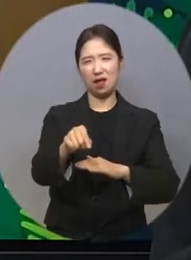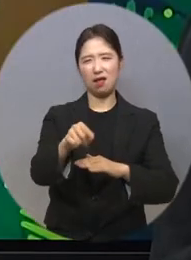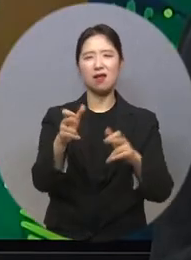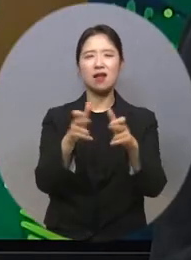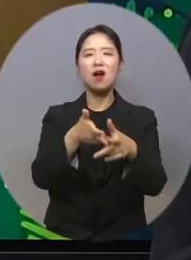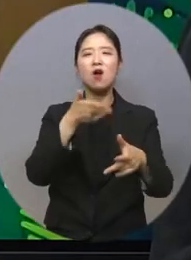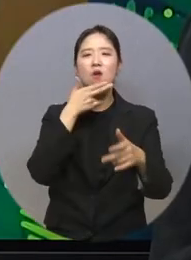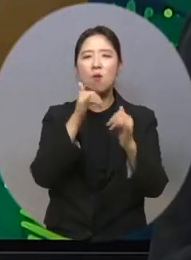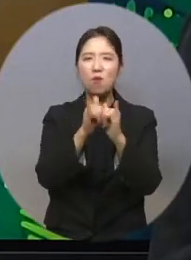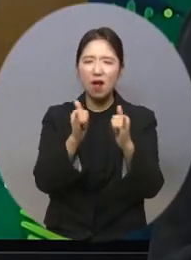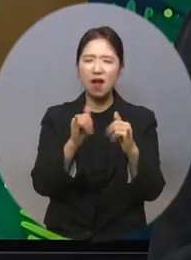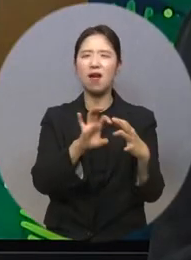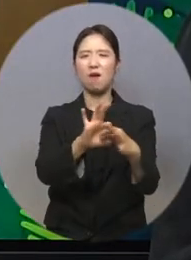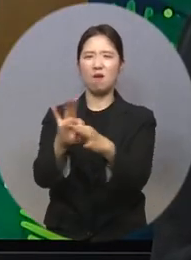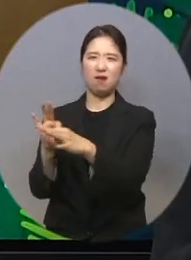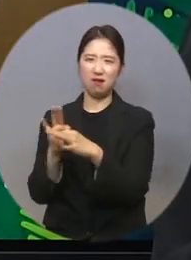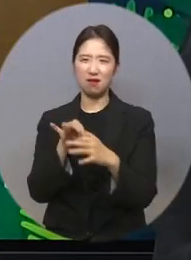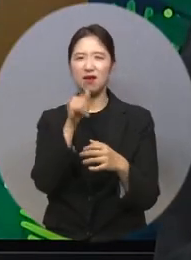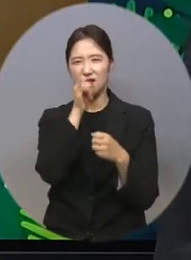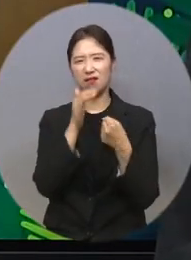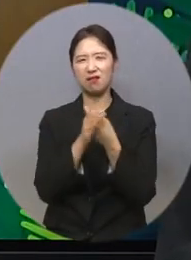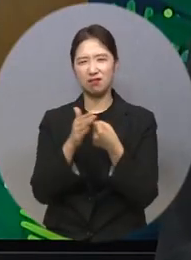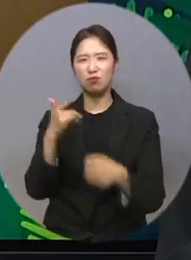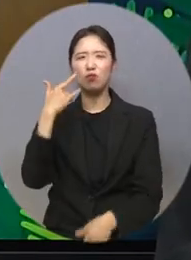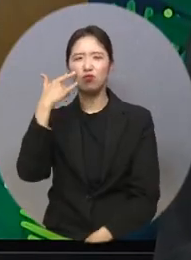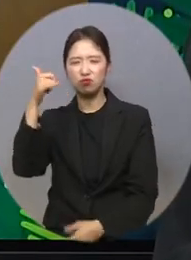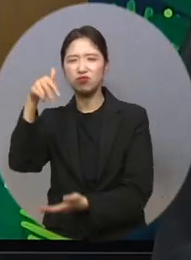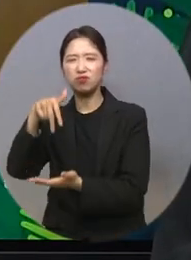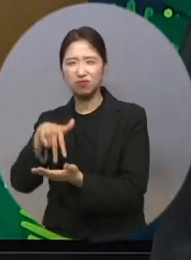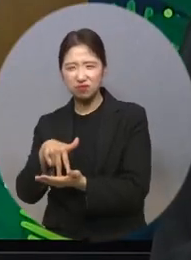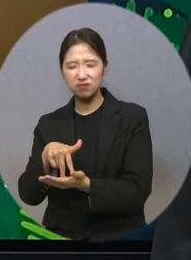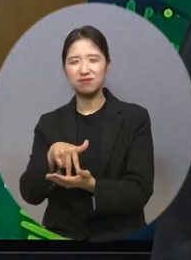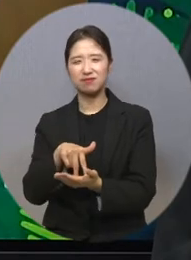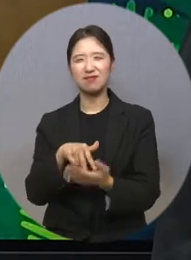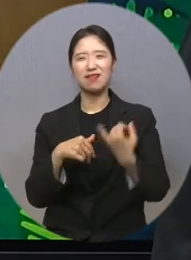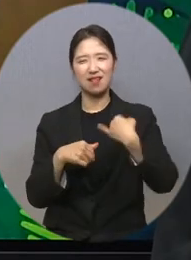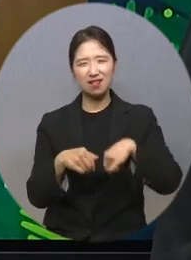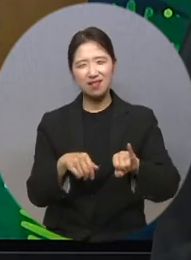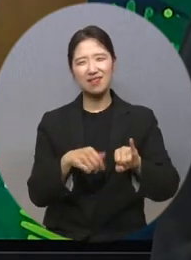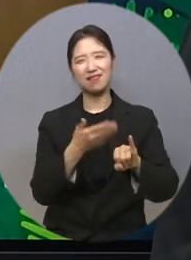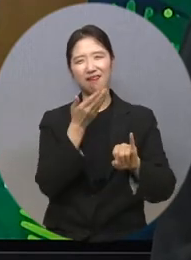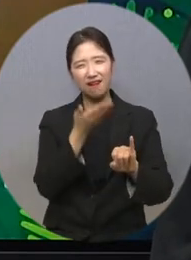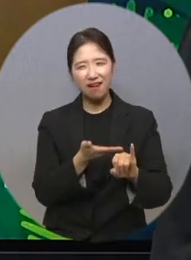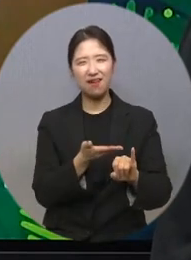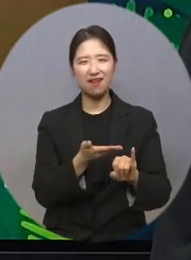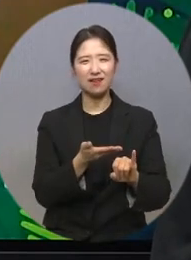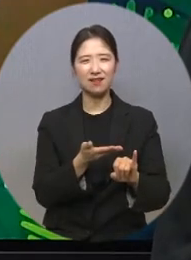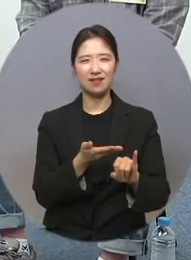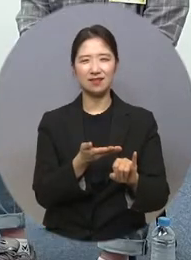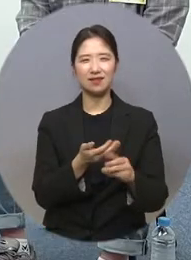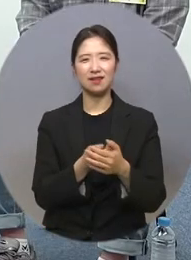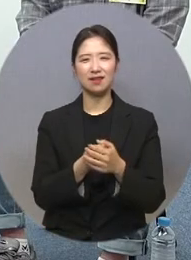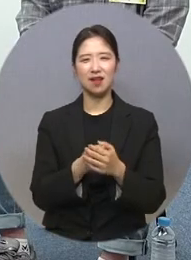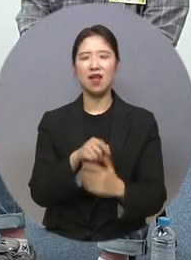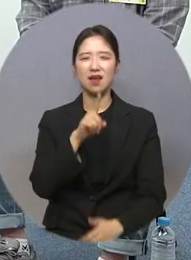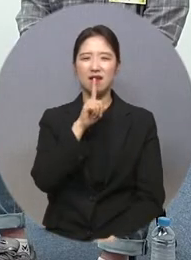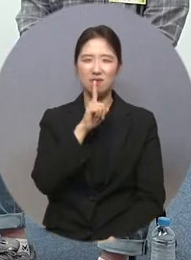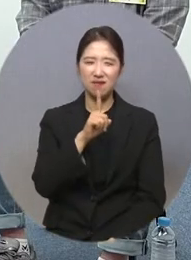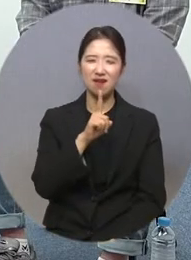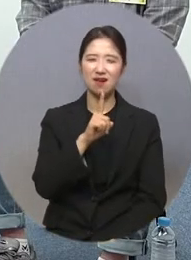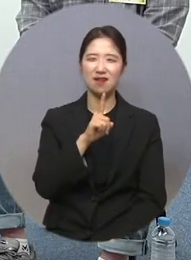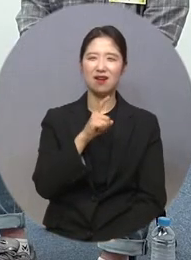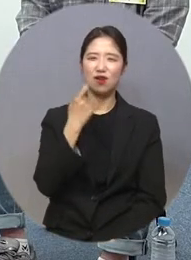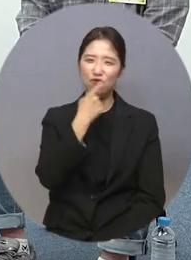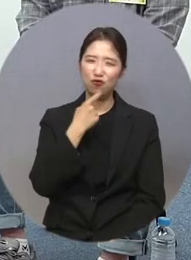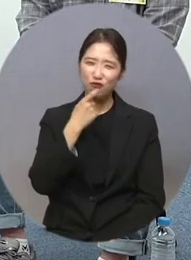비장애인들이 또 이제 그런 관계에 있어서 그러다 보니 이제 부모님이 우리 저 보경님에게도 구어나 또 다른 거를